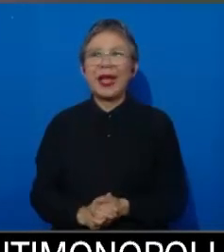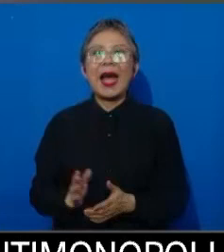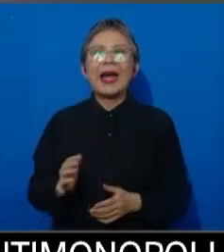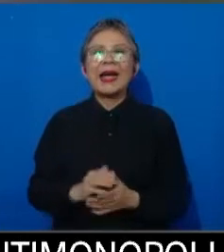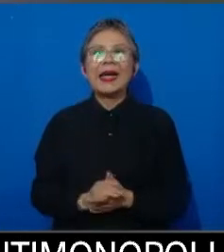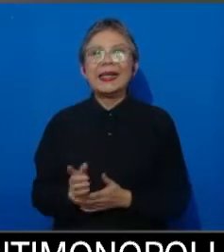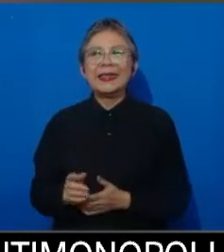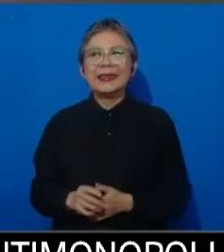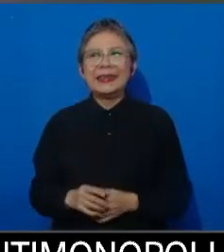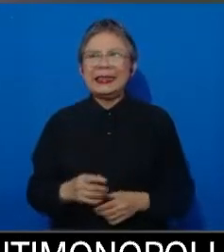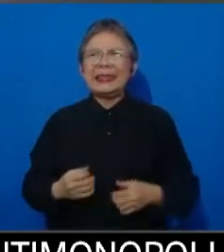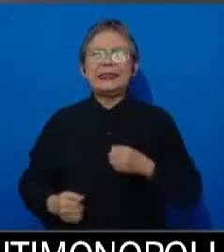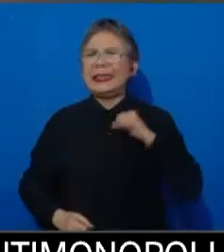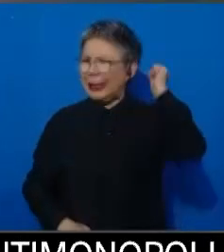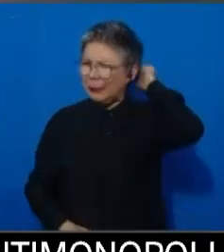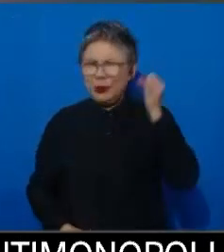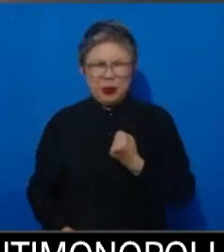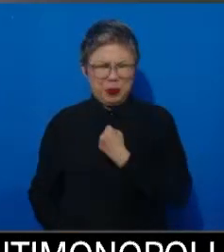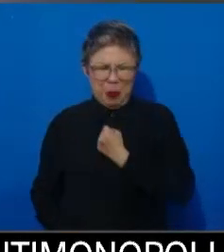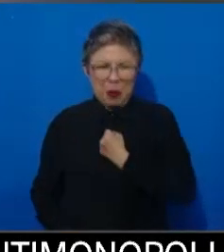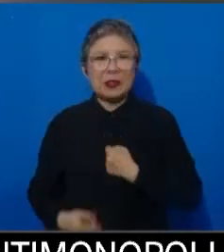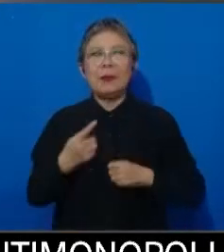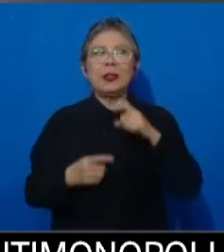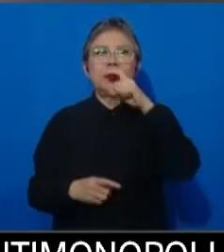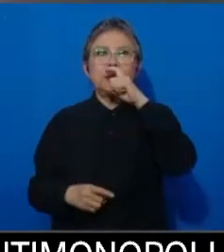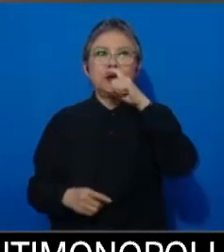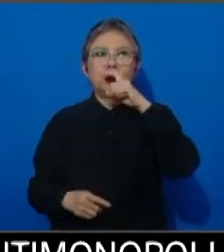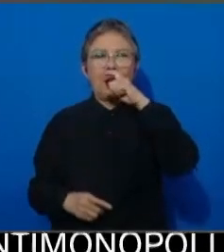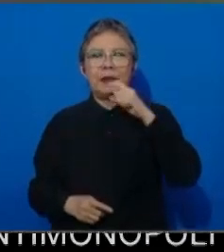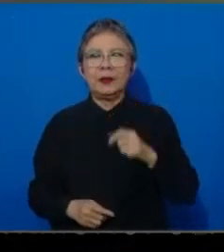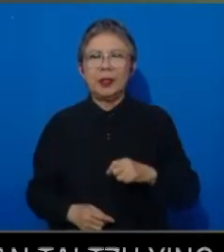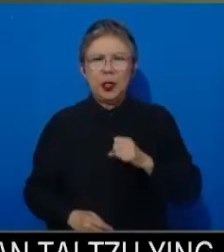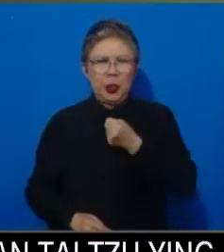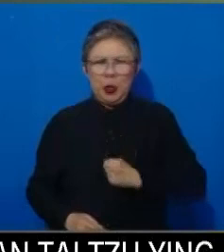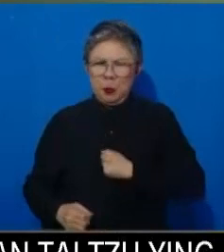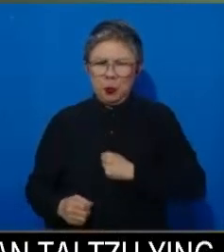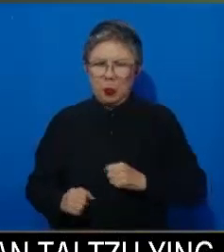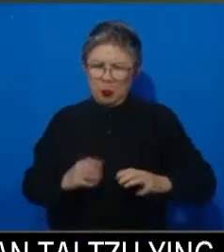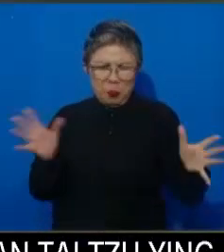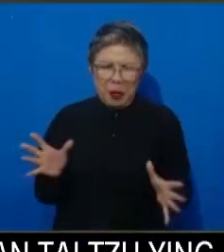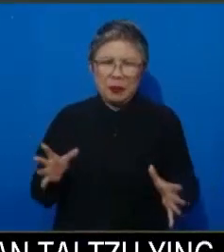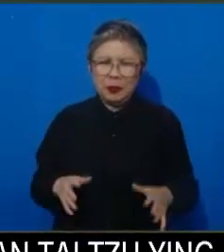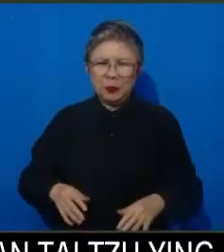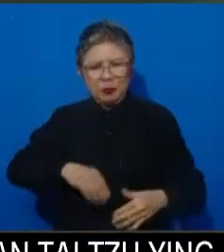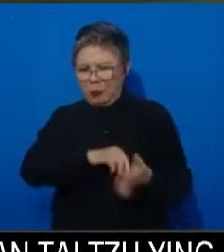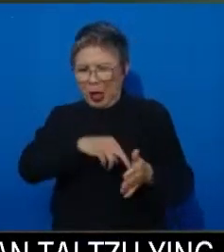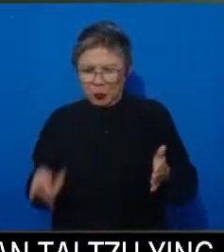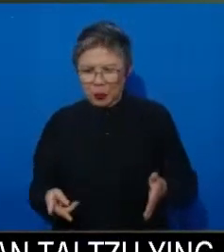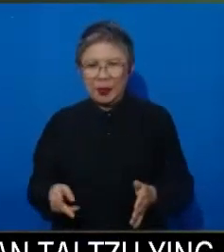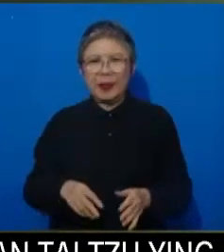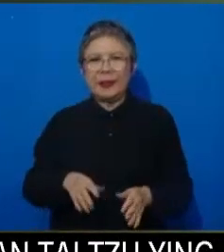siang, saking kesalnya kepada sang suami, ibu ini sempat menghadang kendaraan dan berbaring di